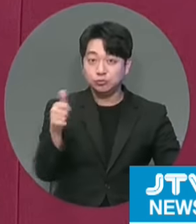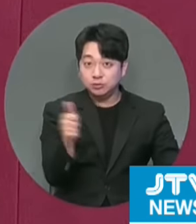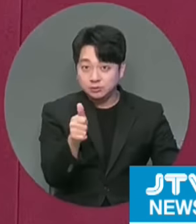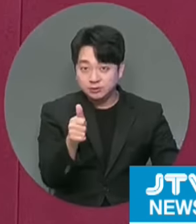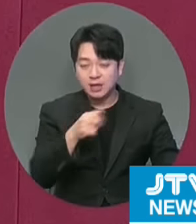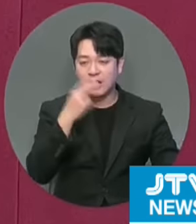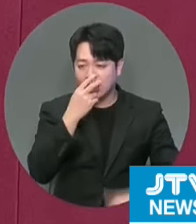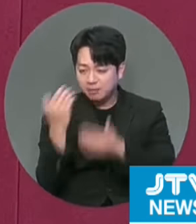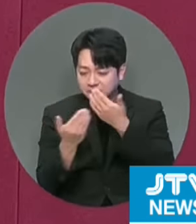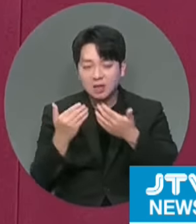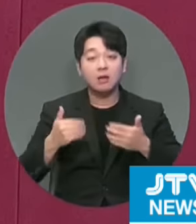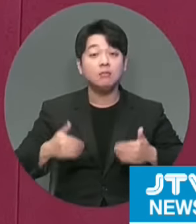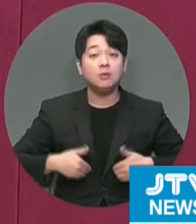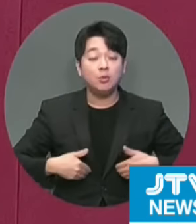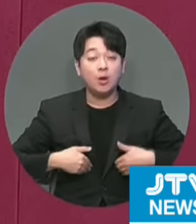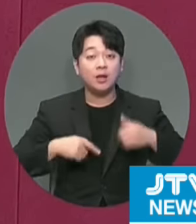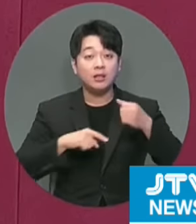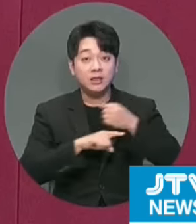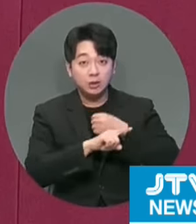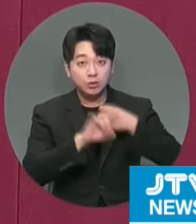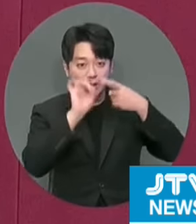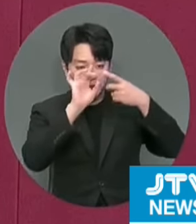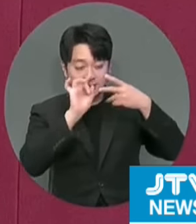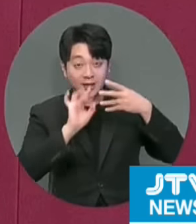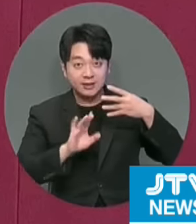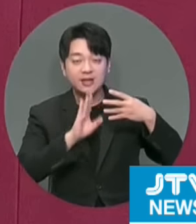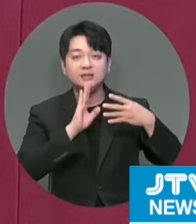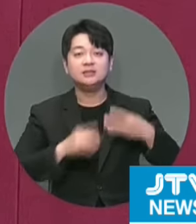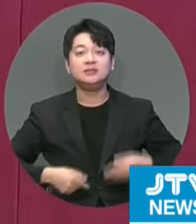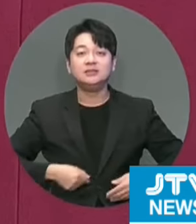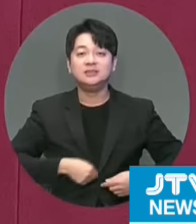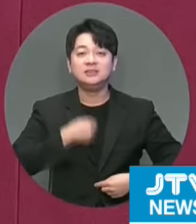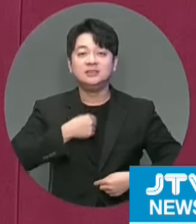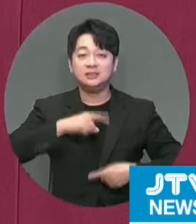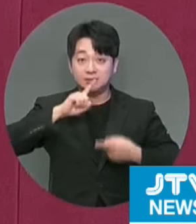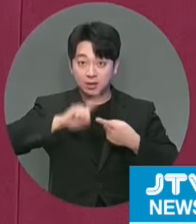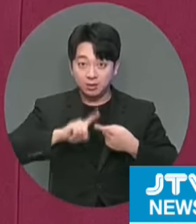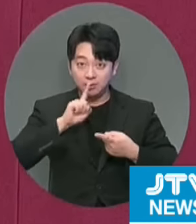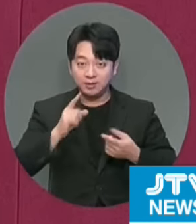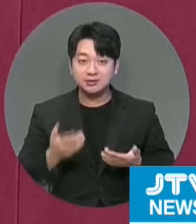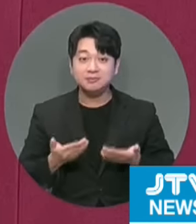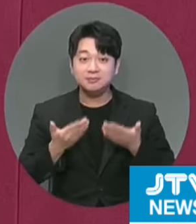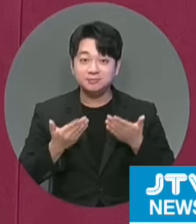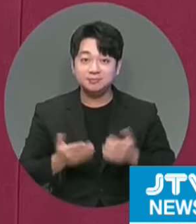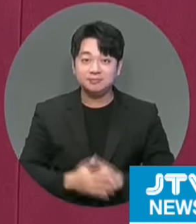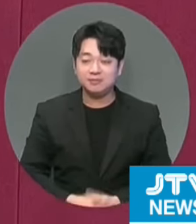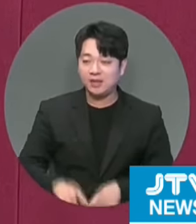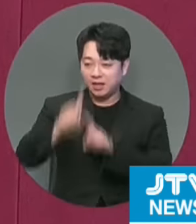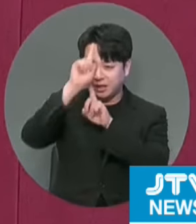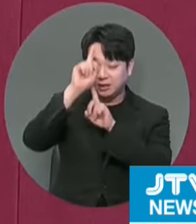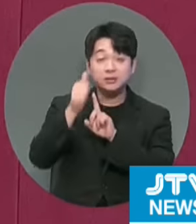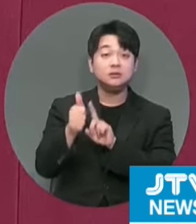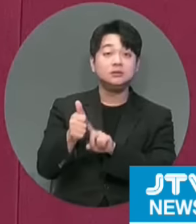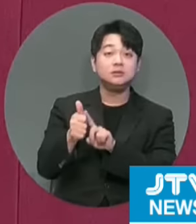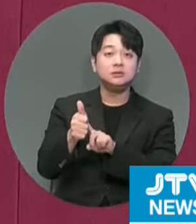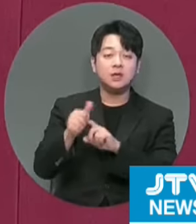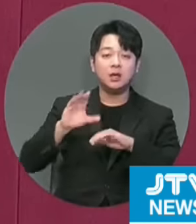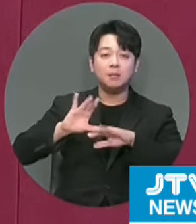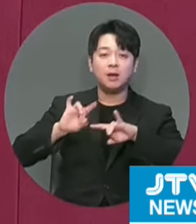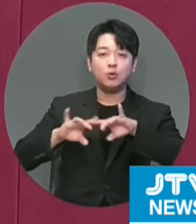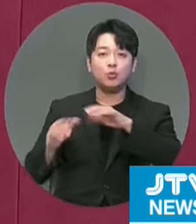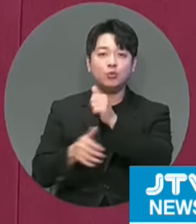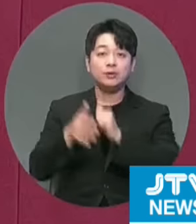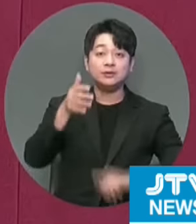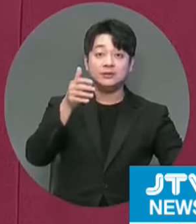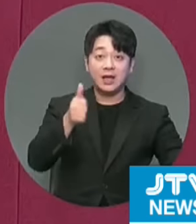필요한지 팩트 위주로 말씀드리겠습니다. 차분하게 들어봐 주시기를 바랍니다. 이진숙 방송통신위원회